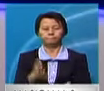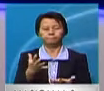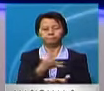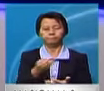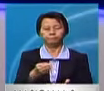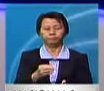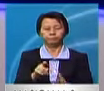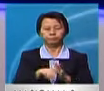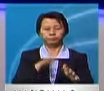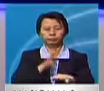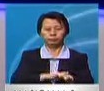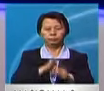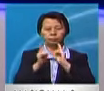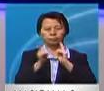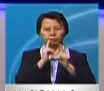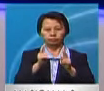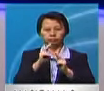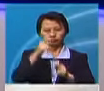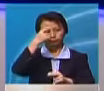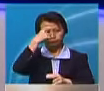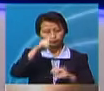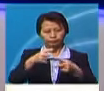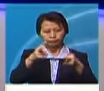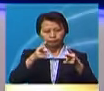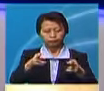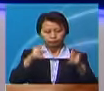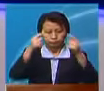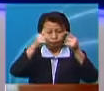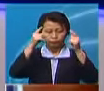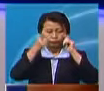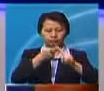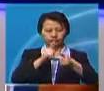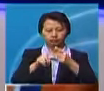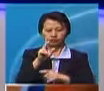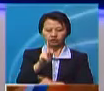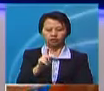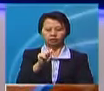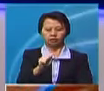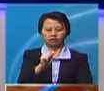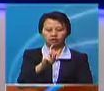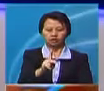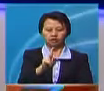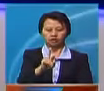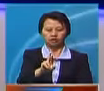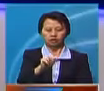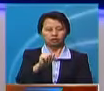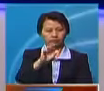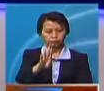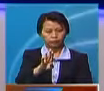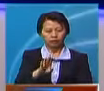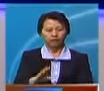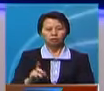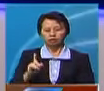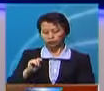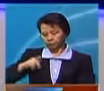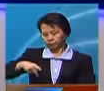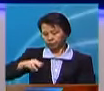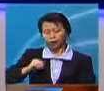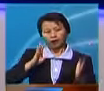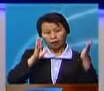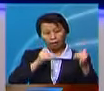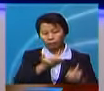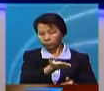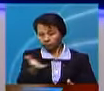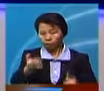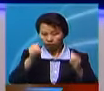Sementara itu, ketika berucap di Majlis Perasmian Konvensyen Rakan Pembimbing Perkhidmatan Awam Akrab, Timbalan Perdana Menteri berharap